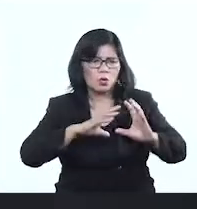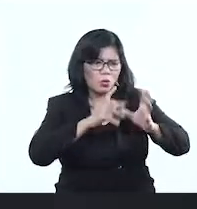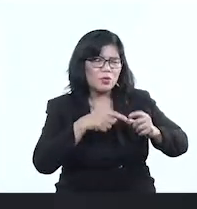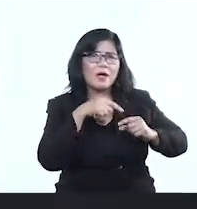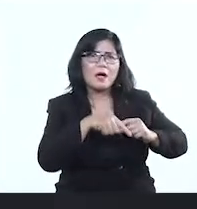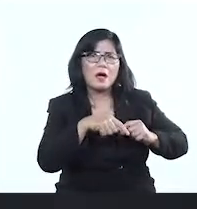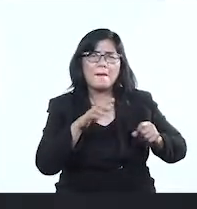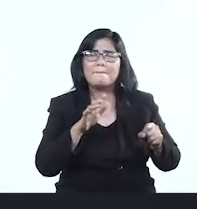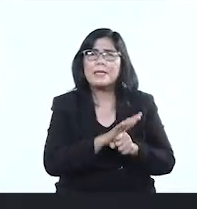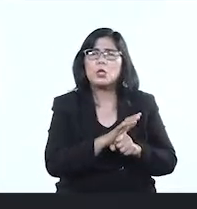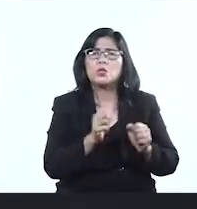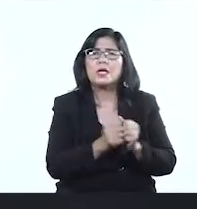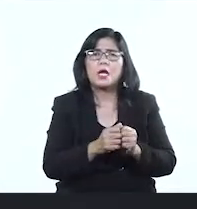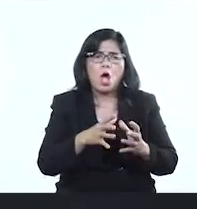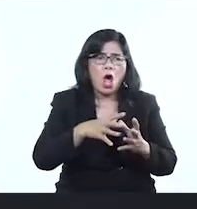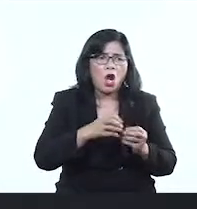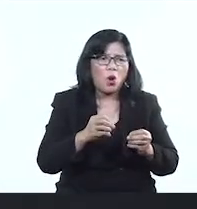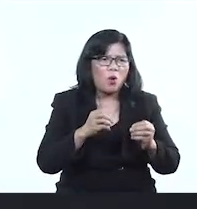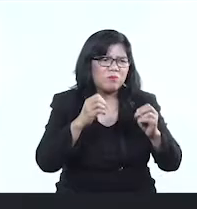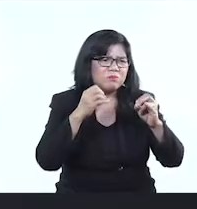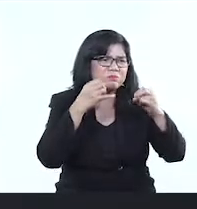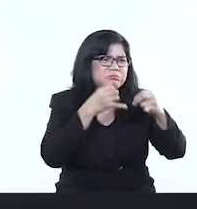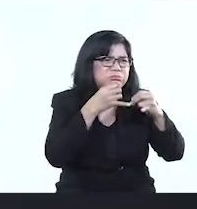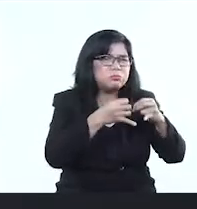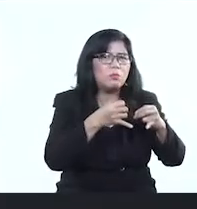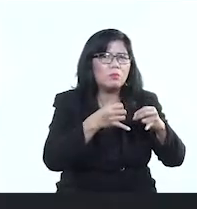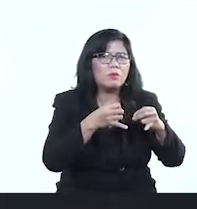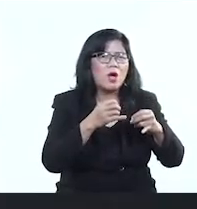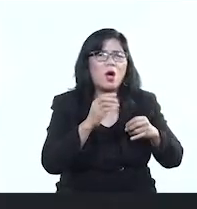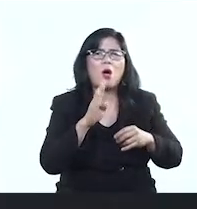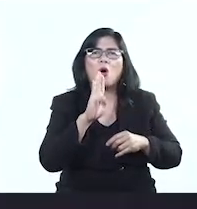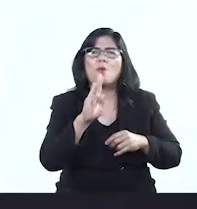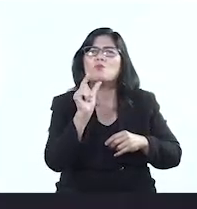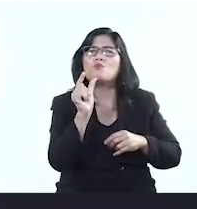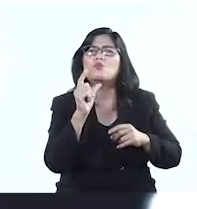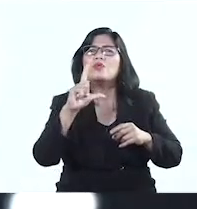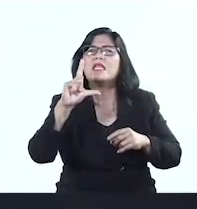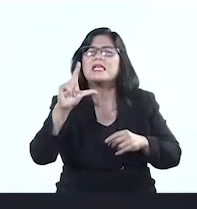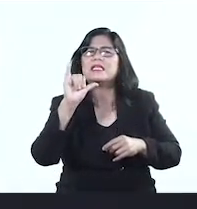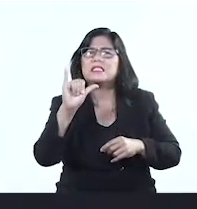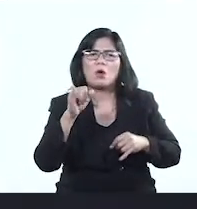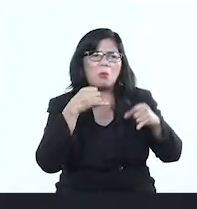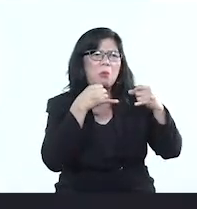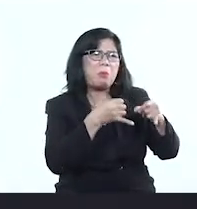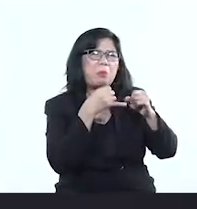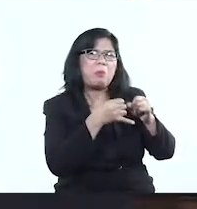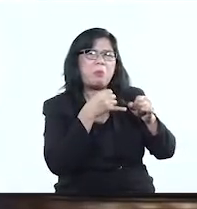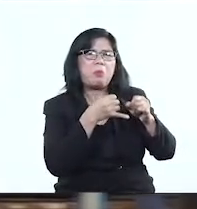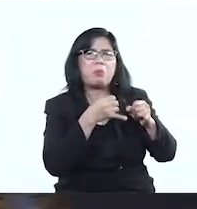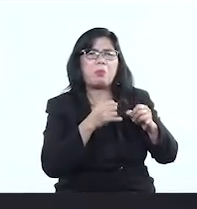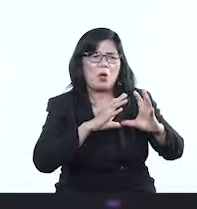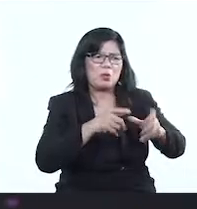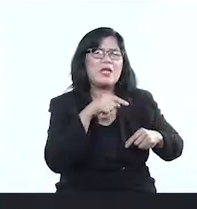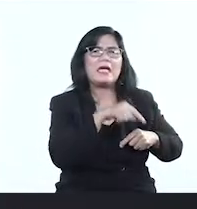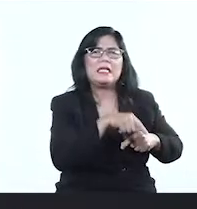penuh dengan roh kritik dan roh bully Saya lagi saya lagi saya lagi Setel lagi dunia dimana kita hidup